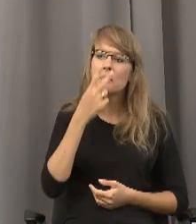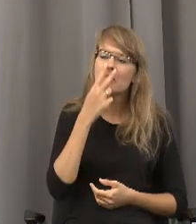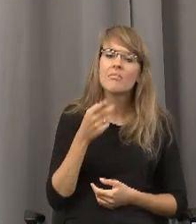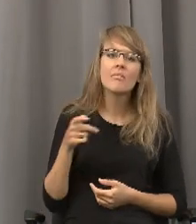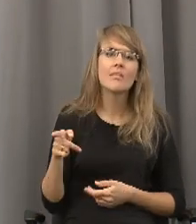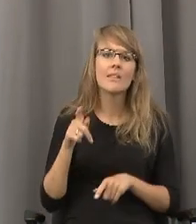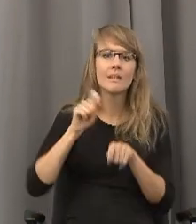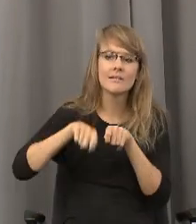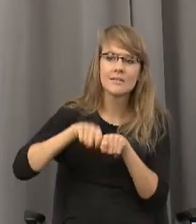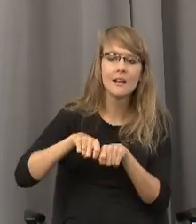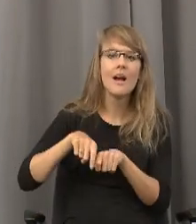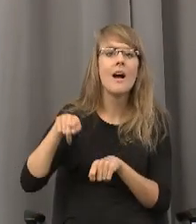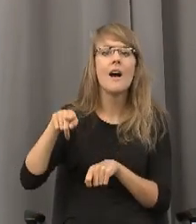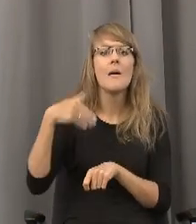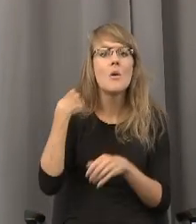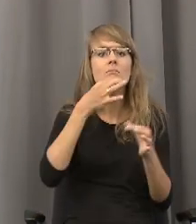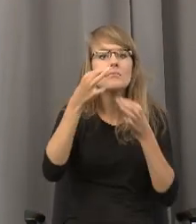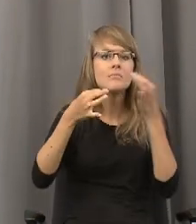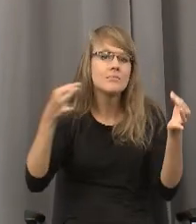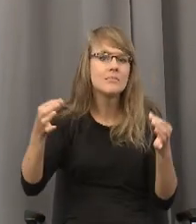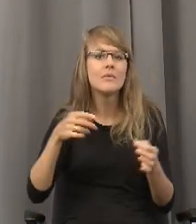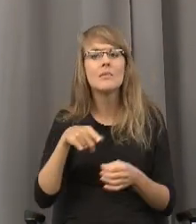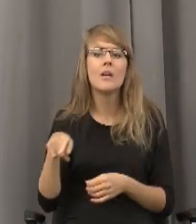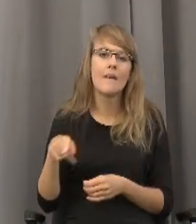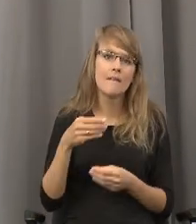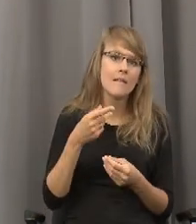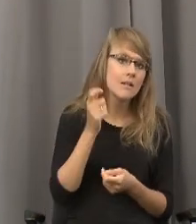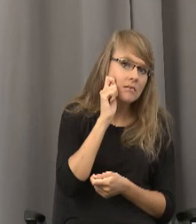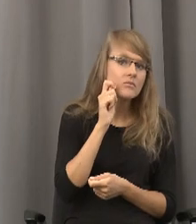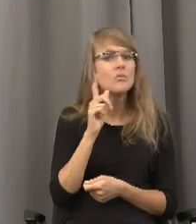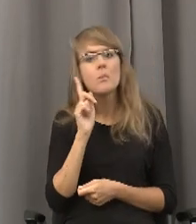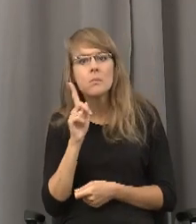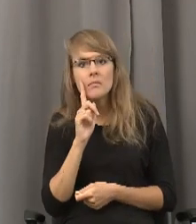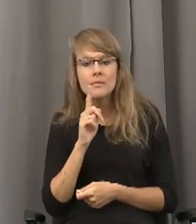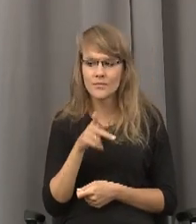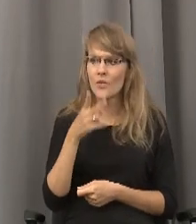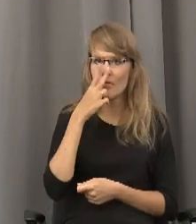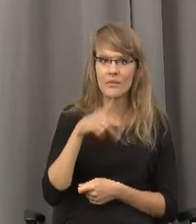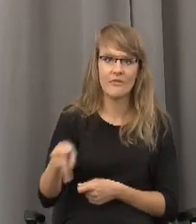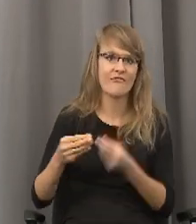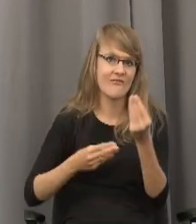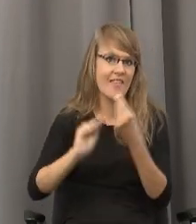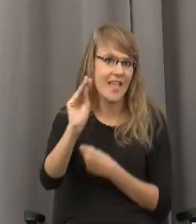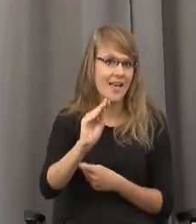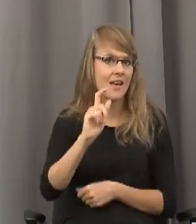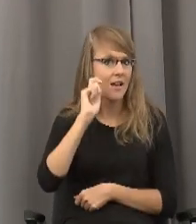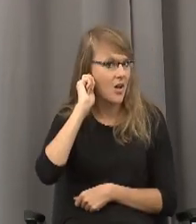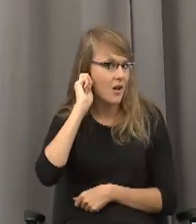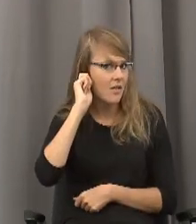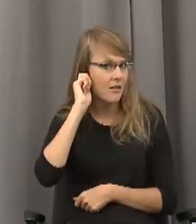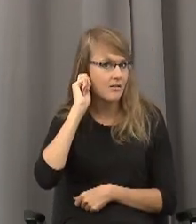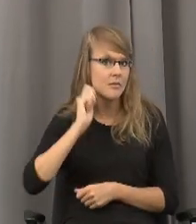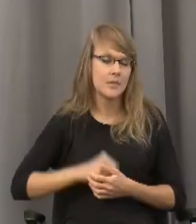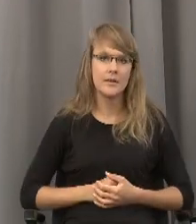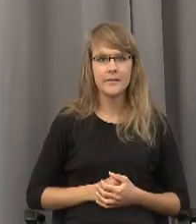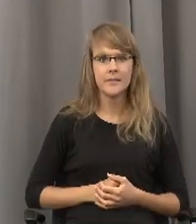płeć ankietowanych osób, zdecydowanie znowu się proszę zobaczyć, panie w przeważającej większości i nawet procent jest bardzo